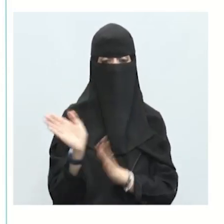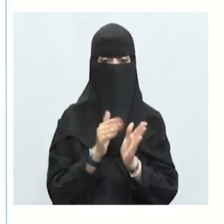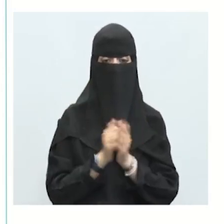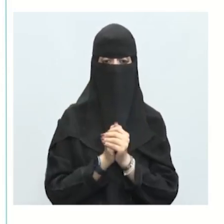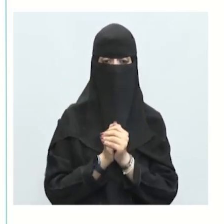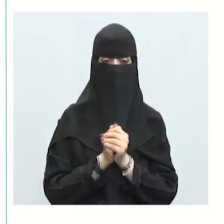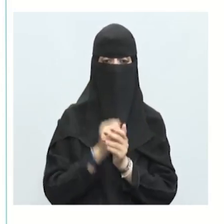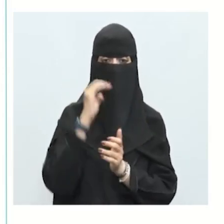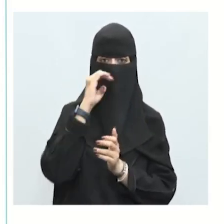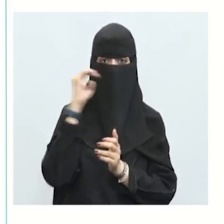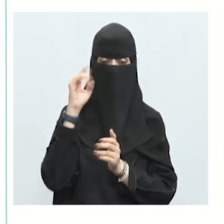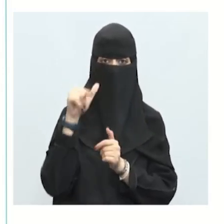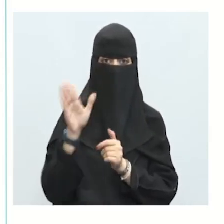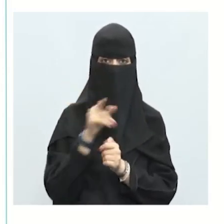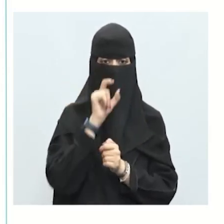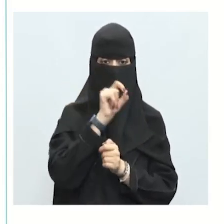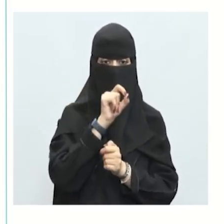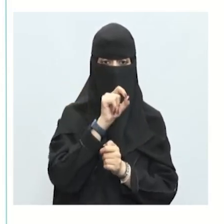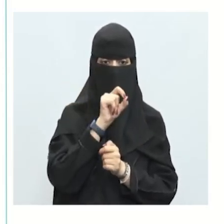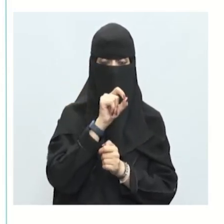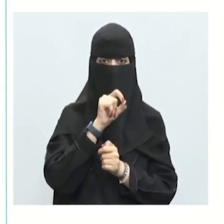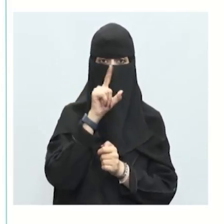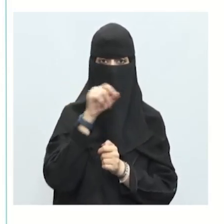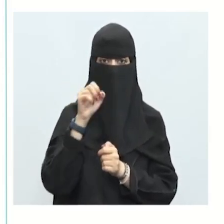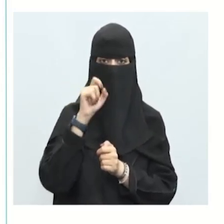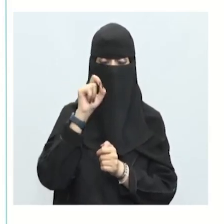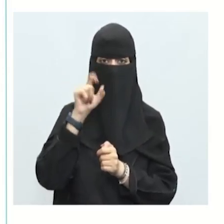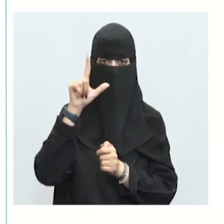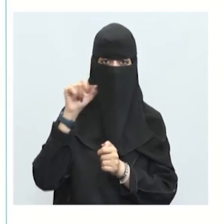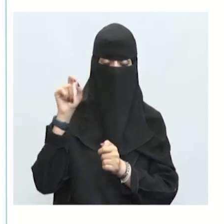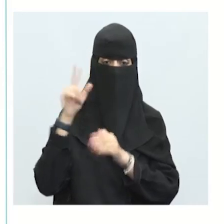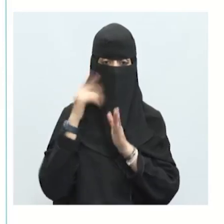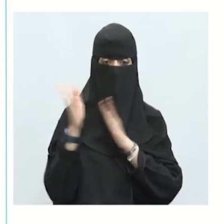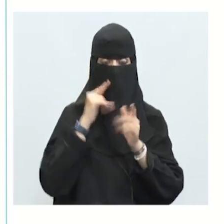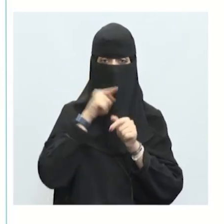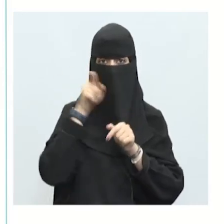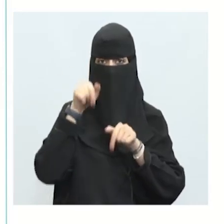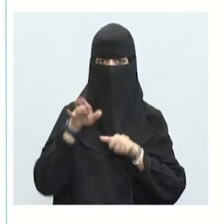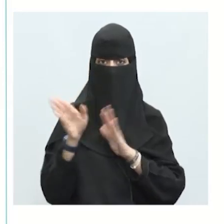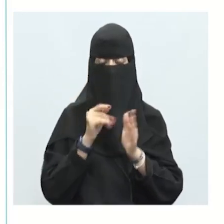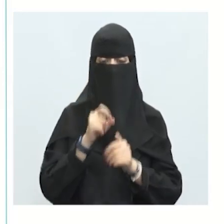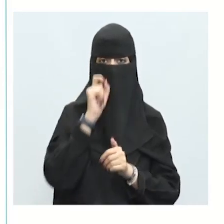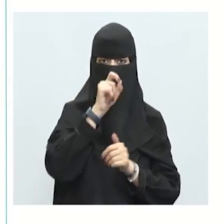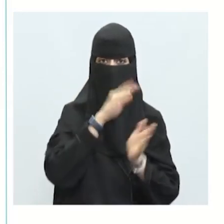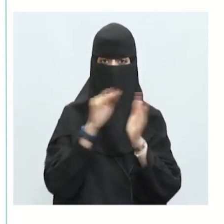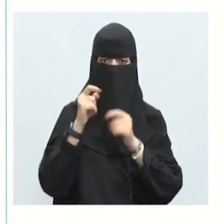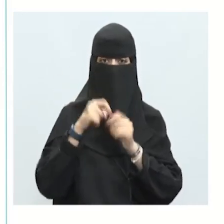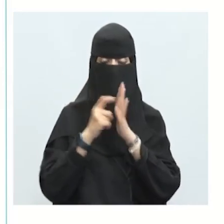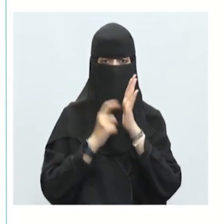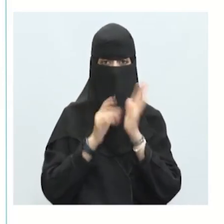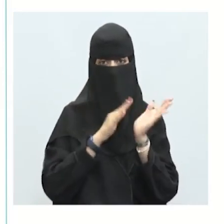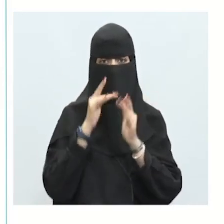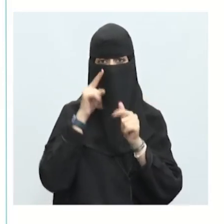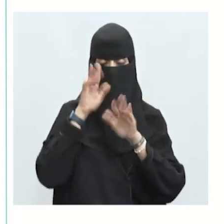اثنين ثم جمله اف ال اف اللي هي اف ثم الشرط